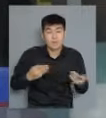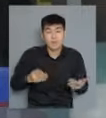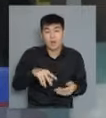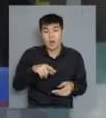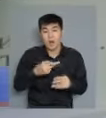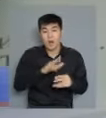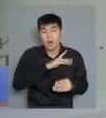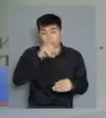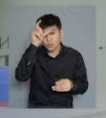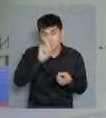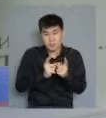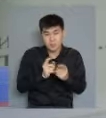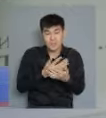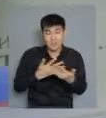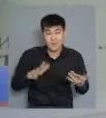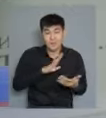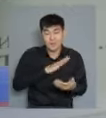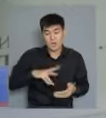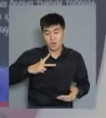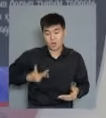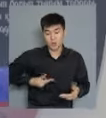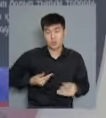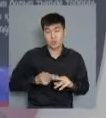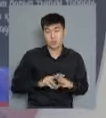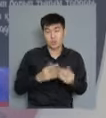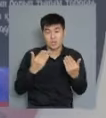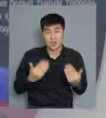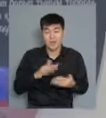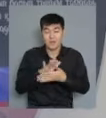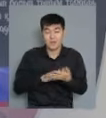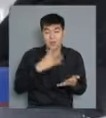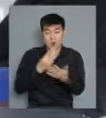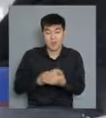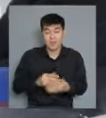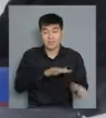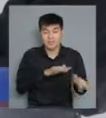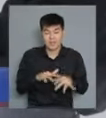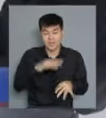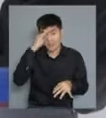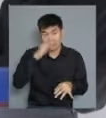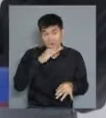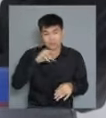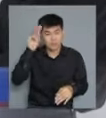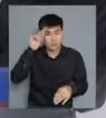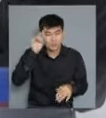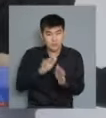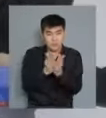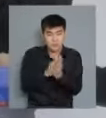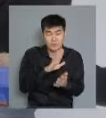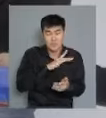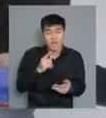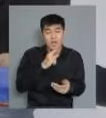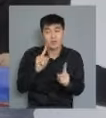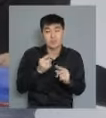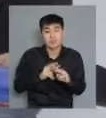английский языки. Айжамала Отарбаева, дочь писателя, которая сегодня продолжает дело отца, занимается творчеством и изучает журналистику. Говорит, что